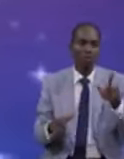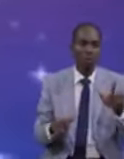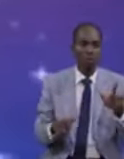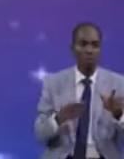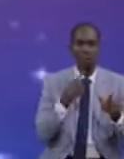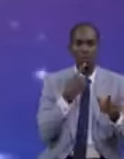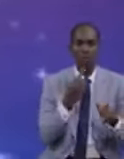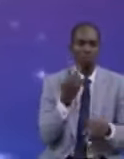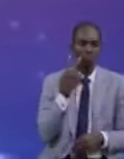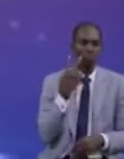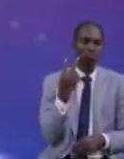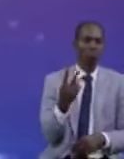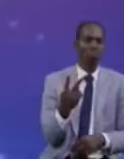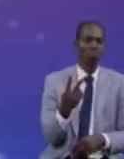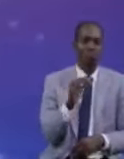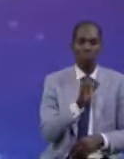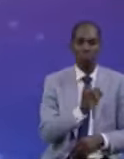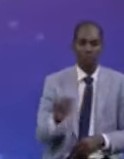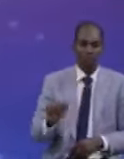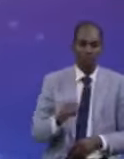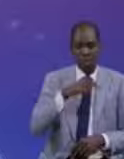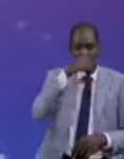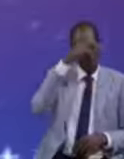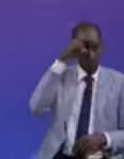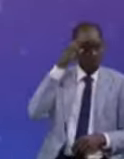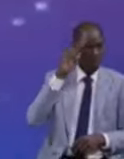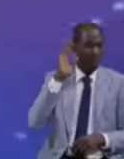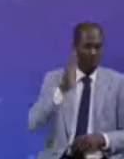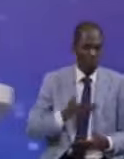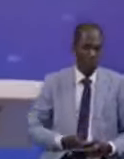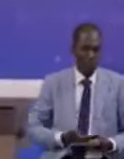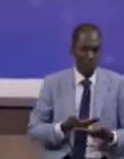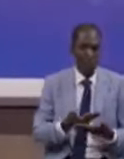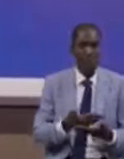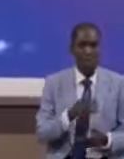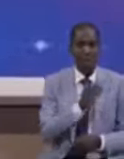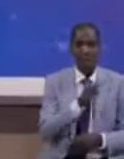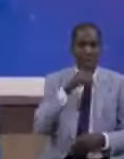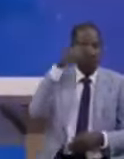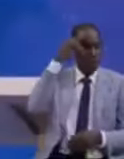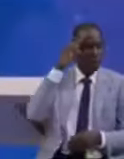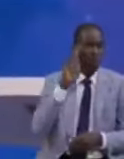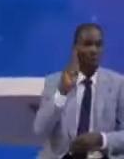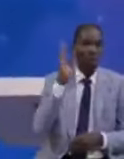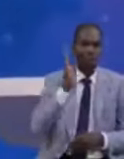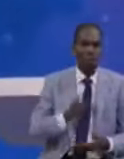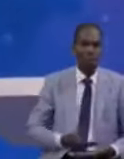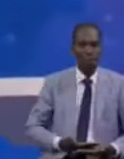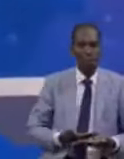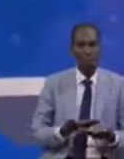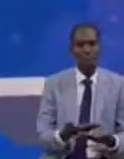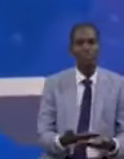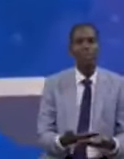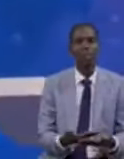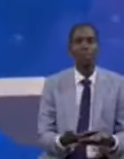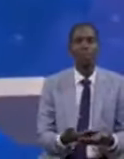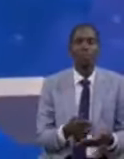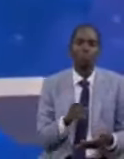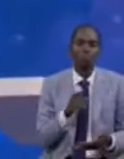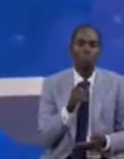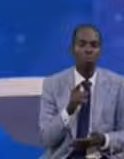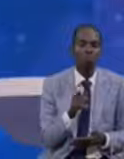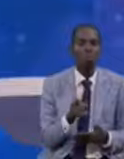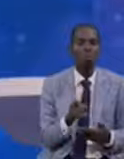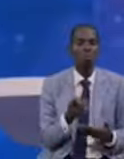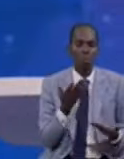sera enceinte la Vierge sera enceinte n pouvez avoir une bible